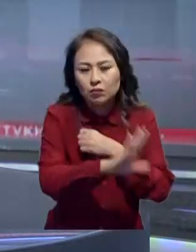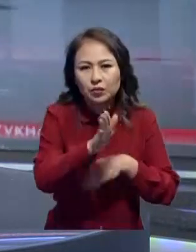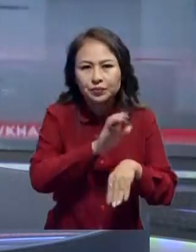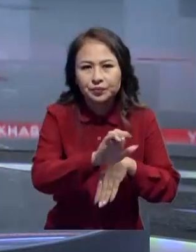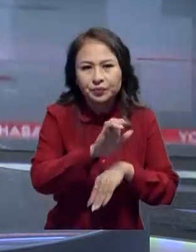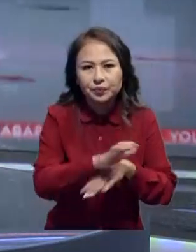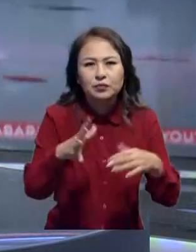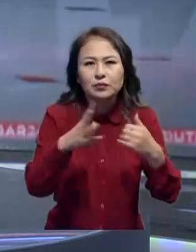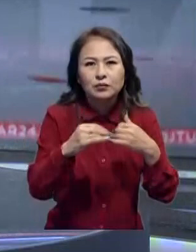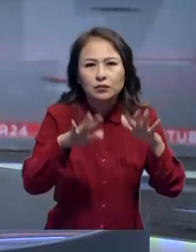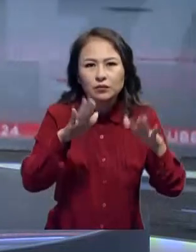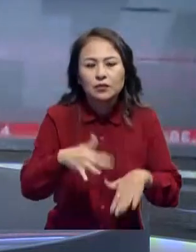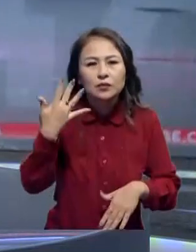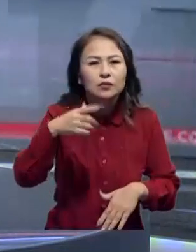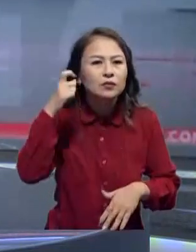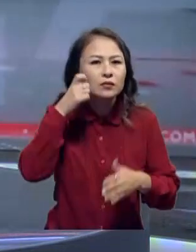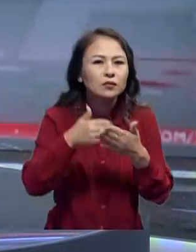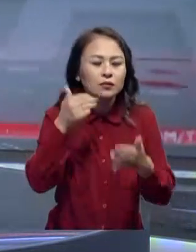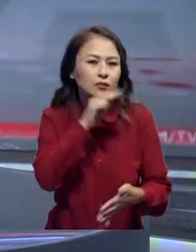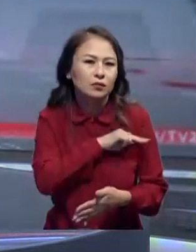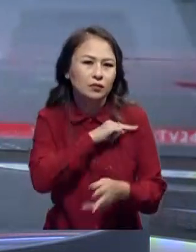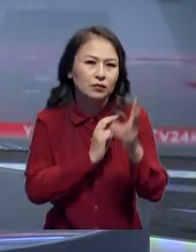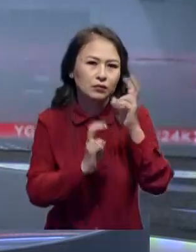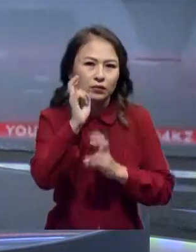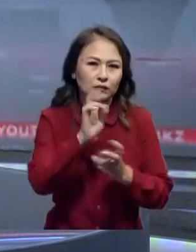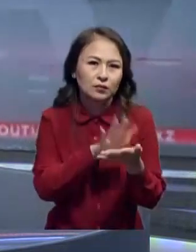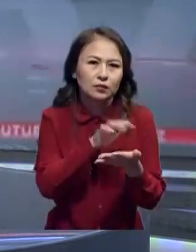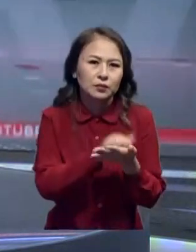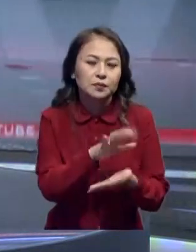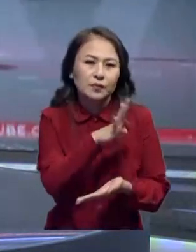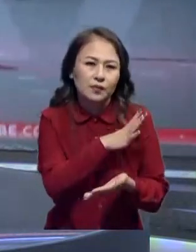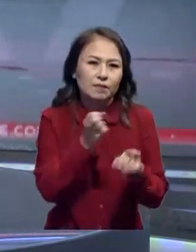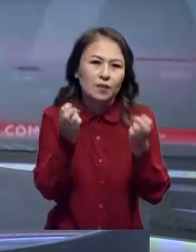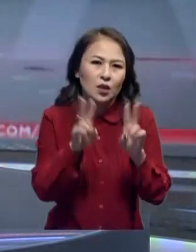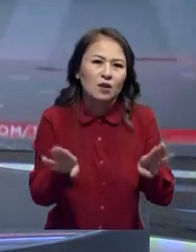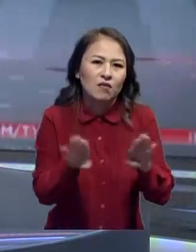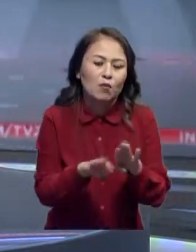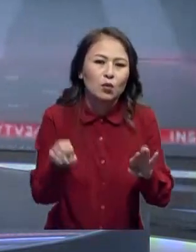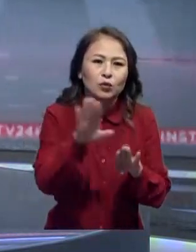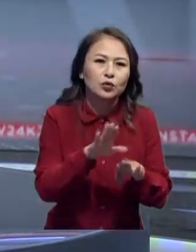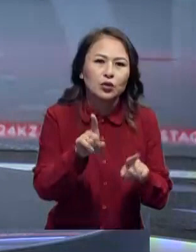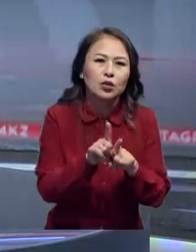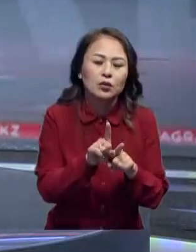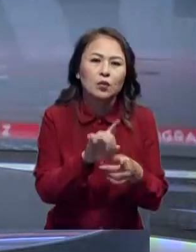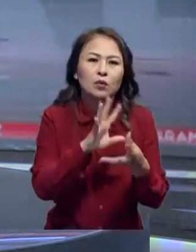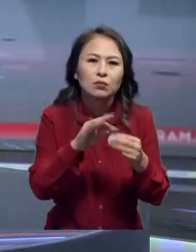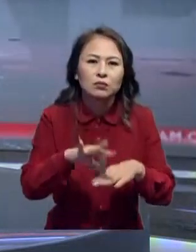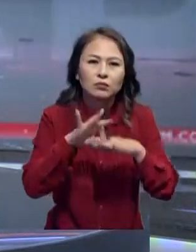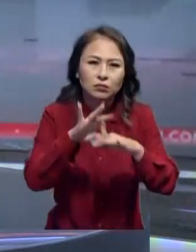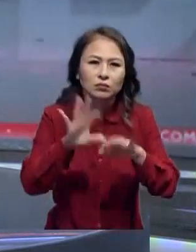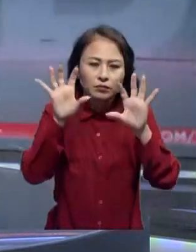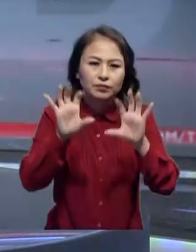өңделеді. Жерді осыдан 50 жыл бұрын жұмыс істеген мұнай кәсіпорындары бүлдіріп кеткен. Енді мамандар еуропалық үлгідегі құралдарды